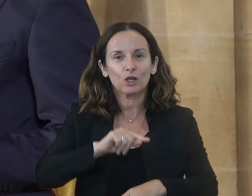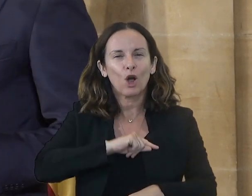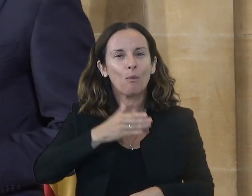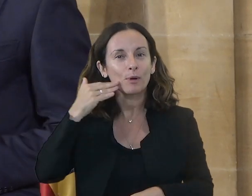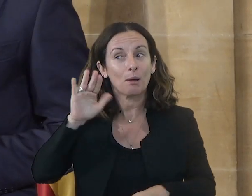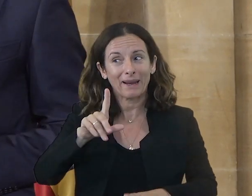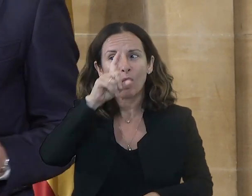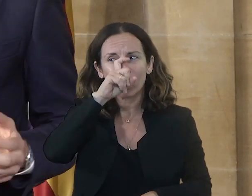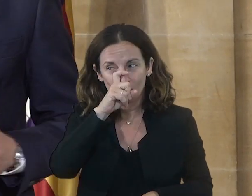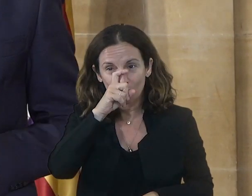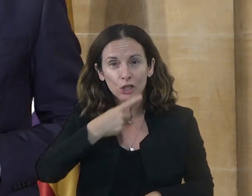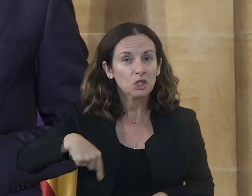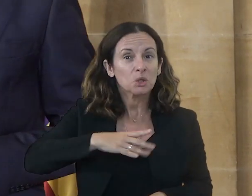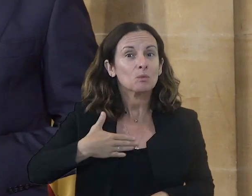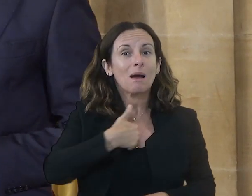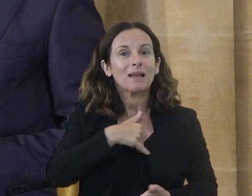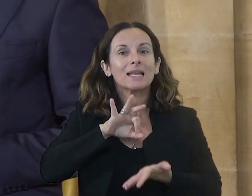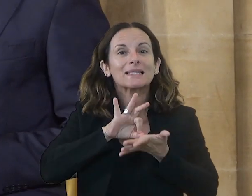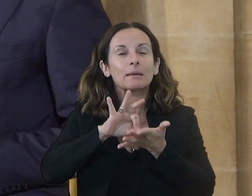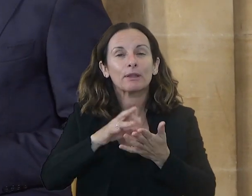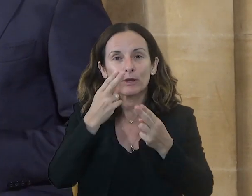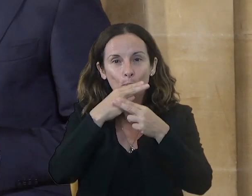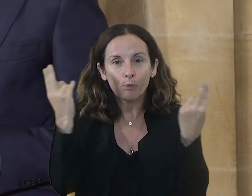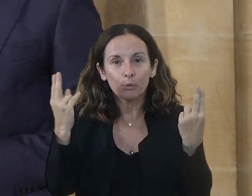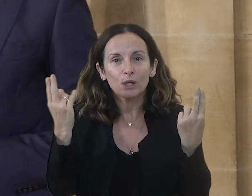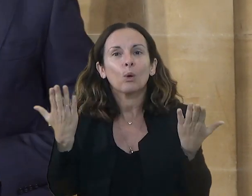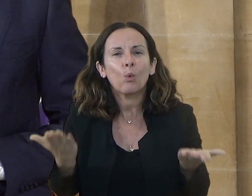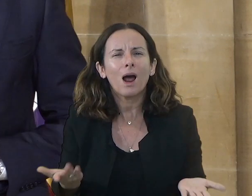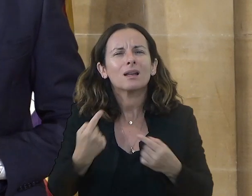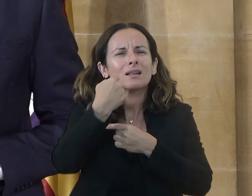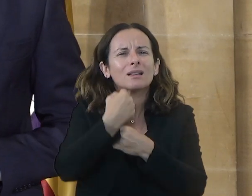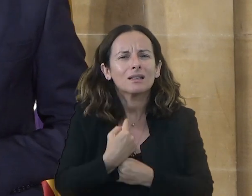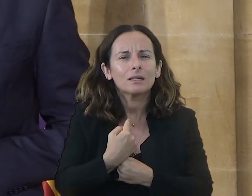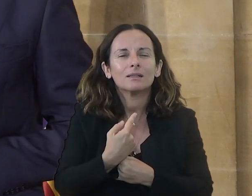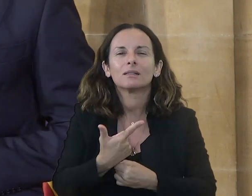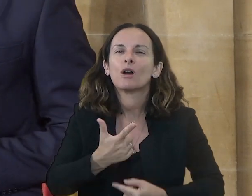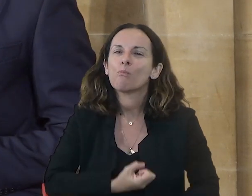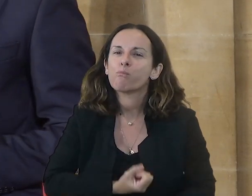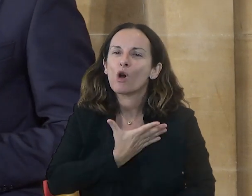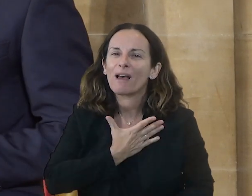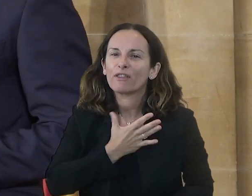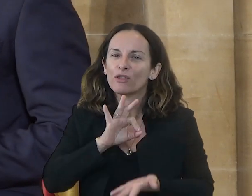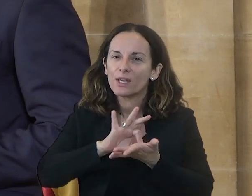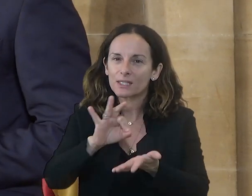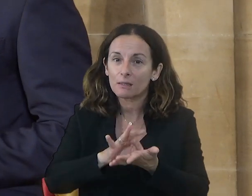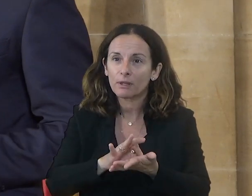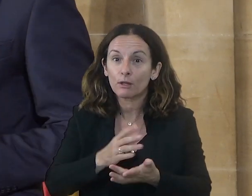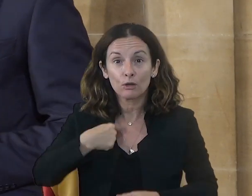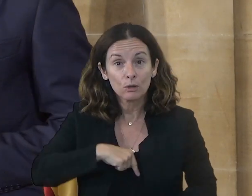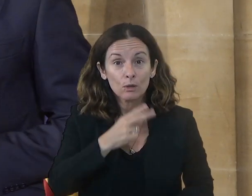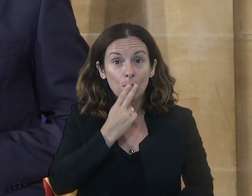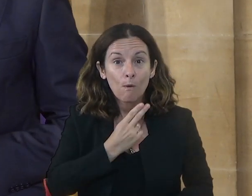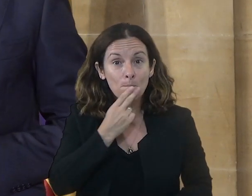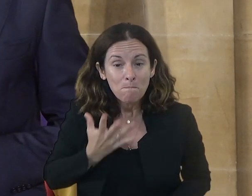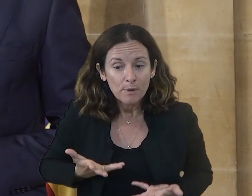Però recordeu que són servidors públics i que estem per complir amb els nostres deures. Vocació de servei,